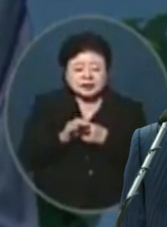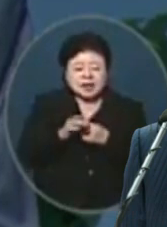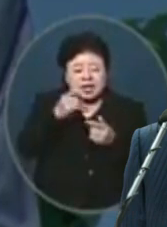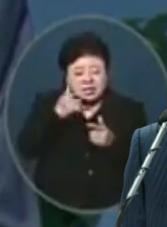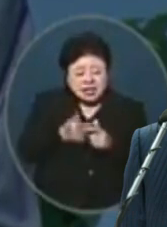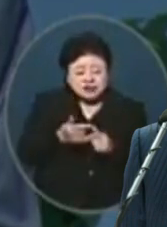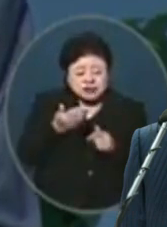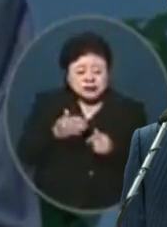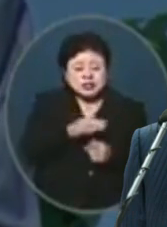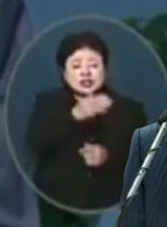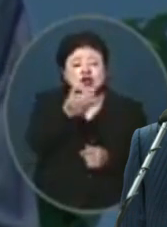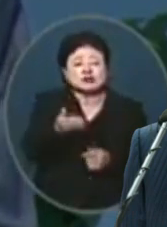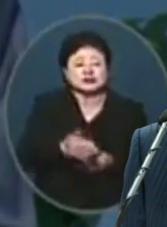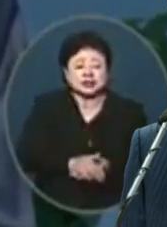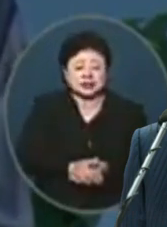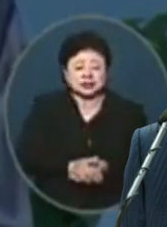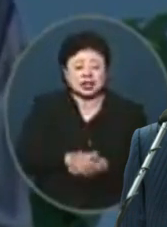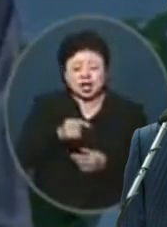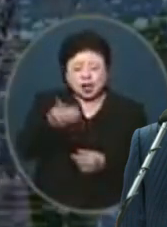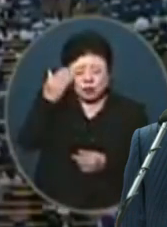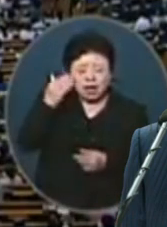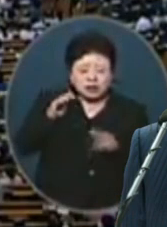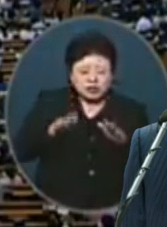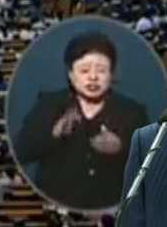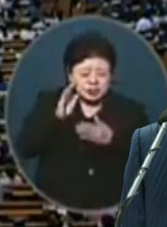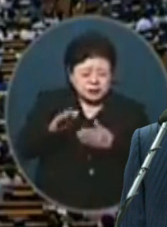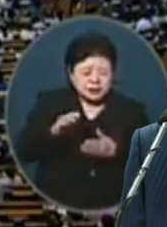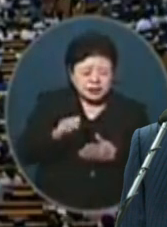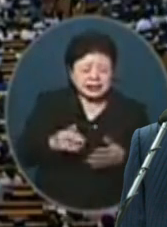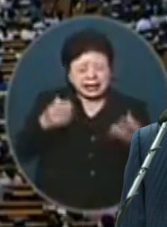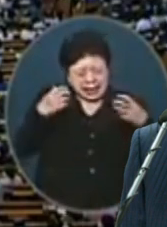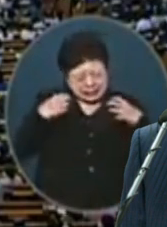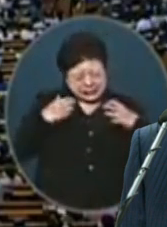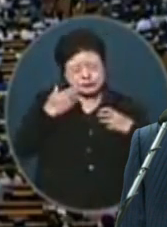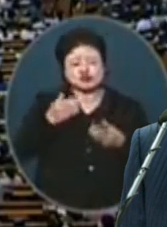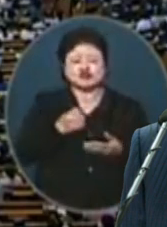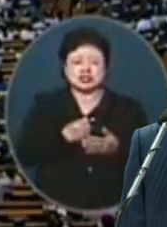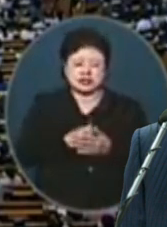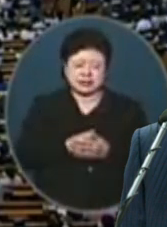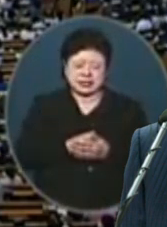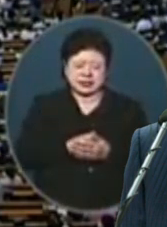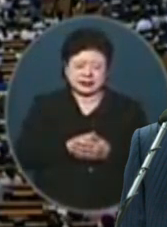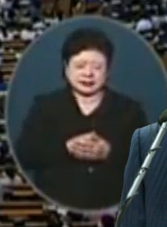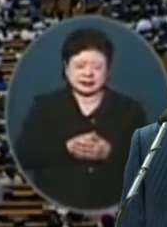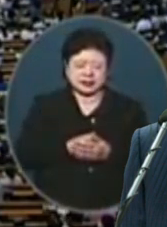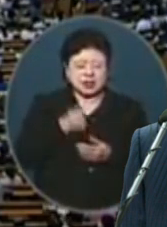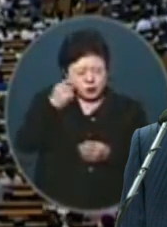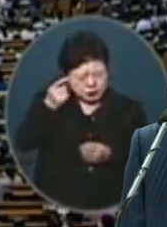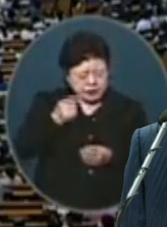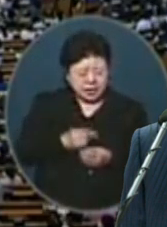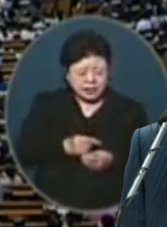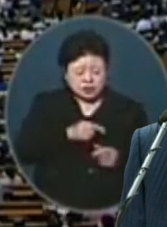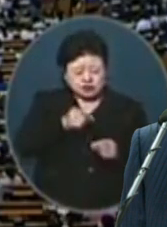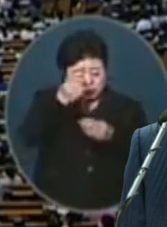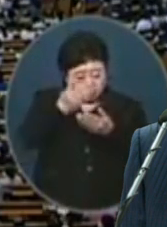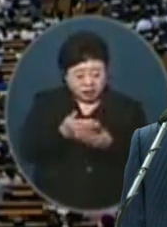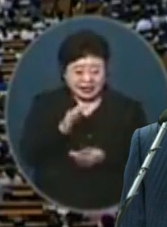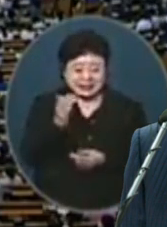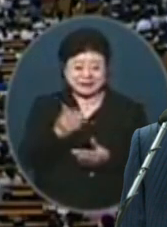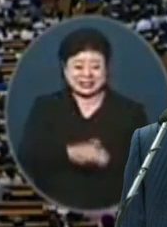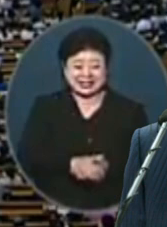예수님이 여러분을 과거, 현재, 미래에 다 책임을 져주시기 때문에 위대한 구원을 얻게 되는